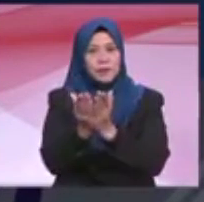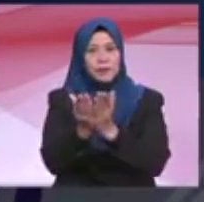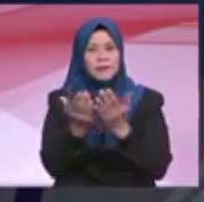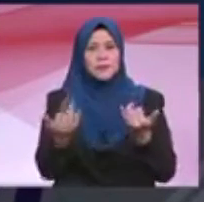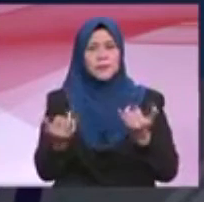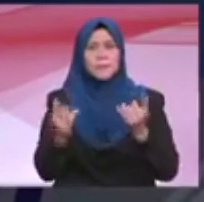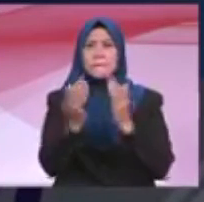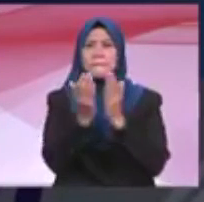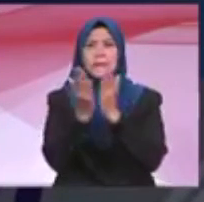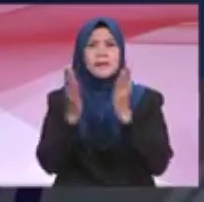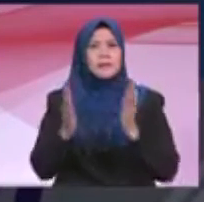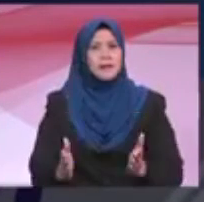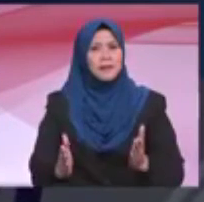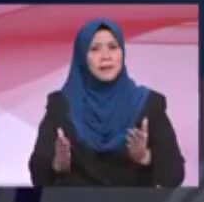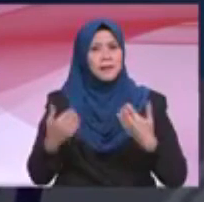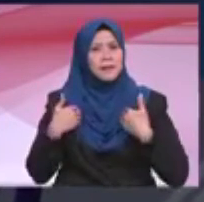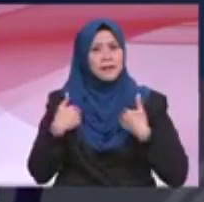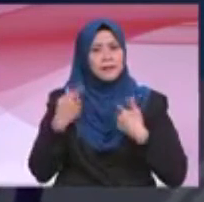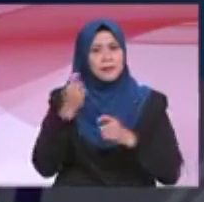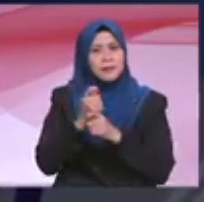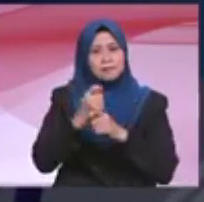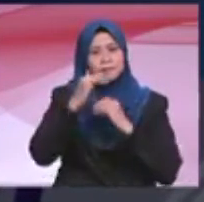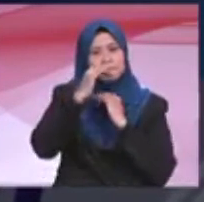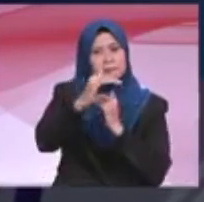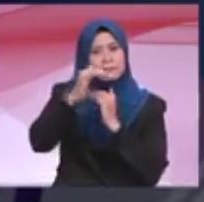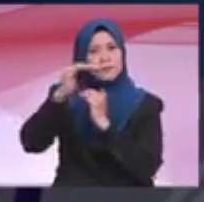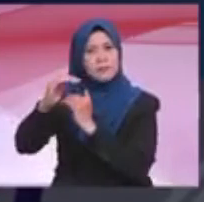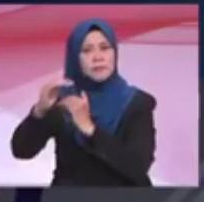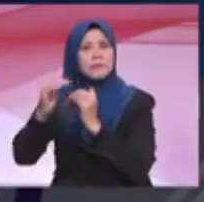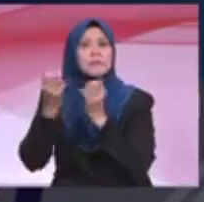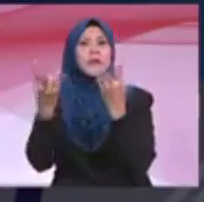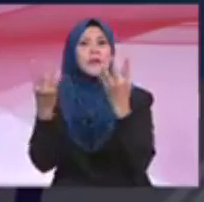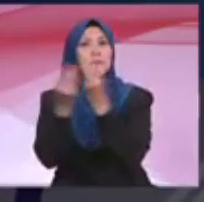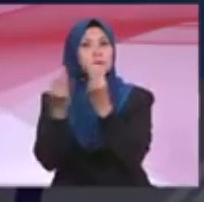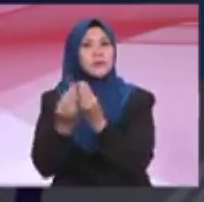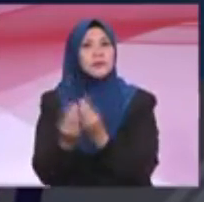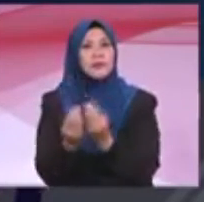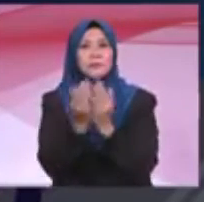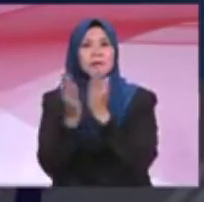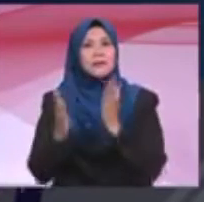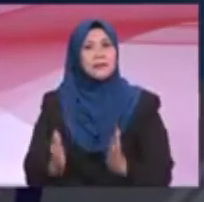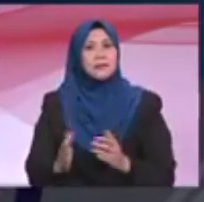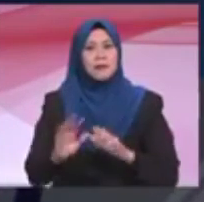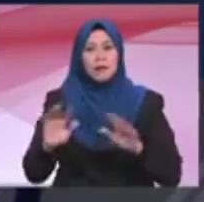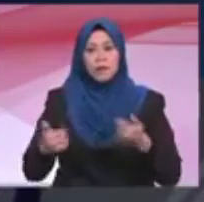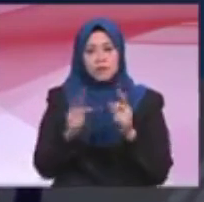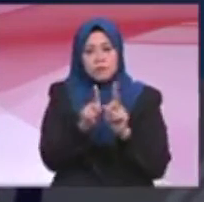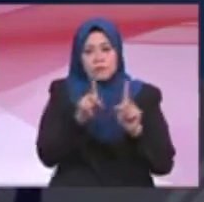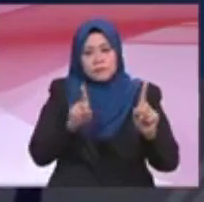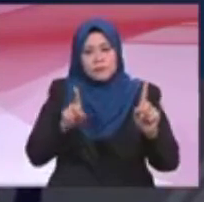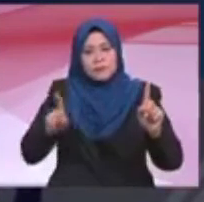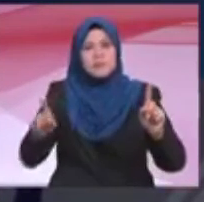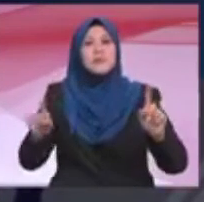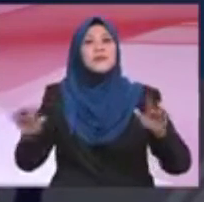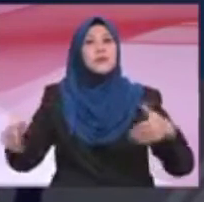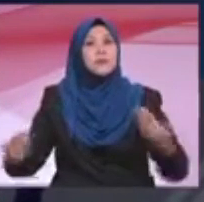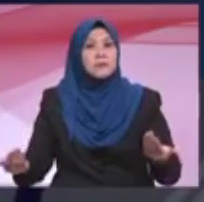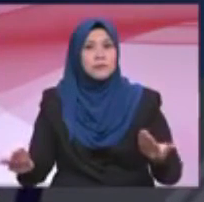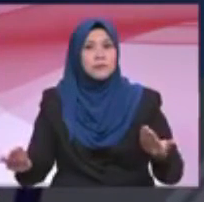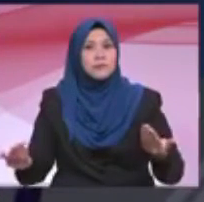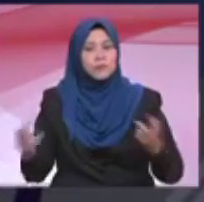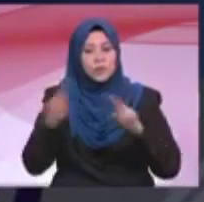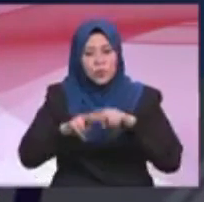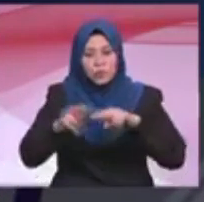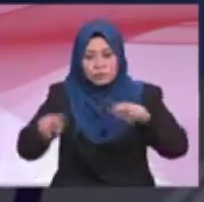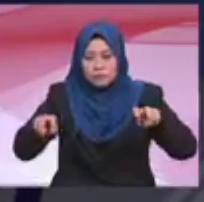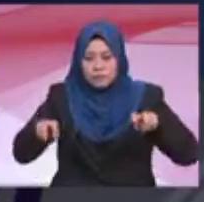kelas mempunyai had yang ditetapkan? Yang kedua, mengenai penjarakan fizikal di dalam kelas, bagaimana? Okay.